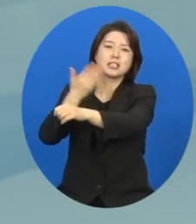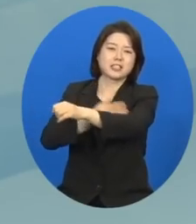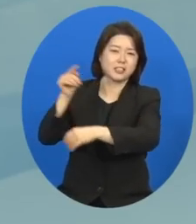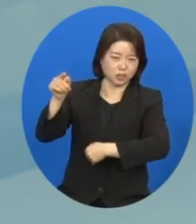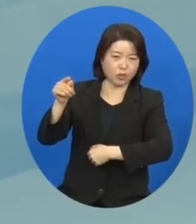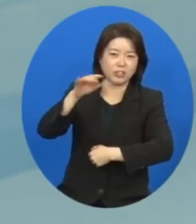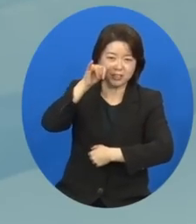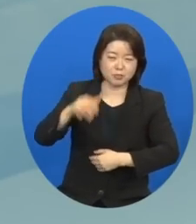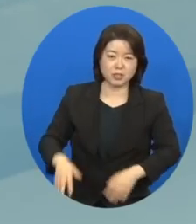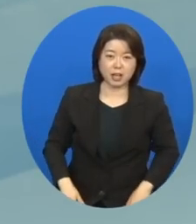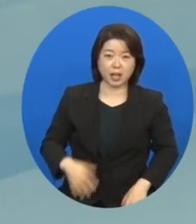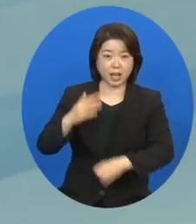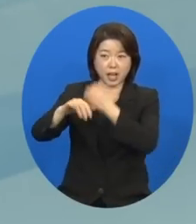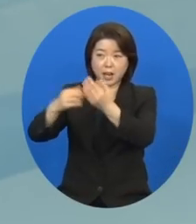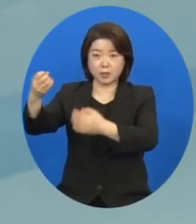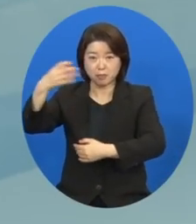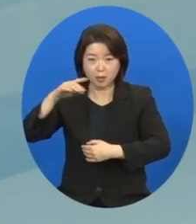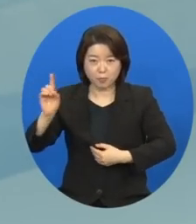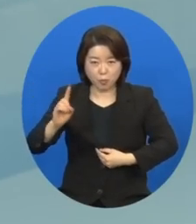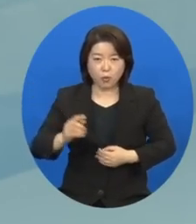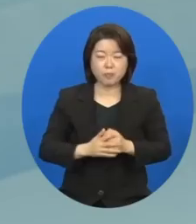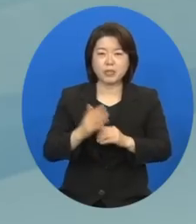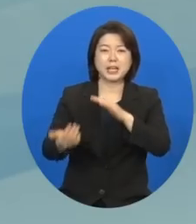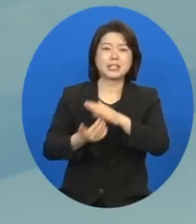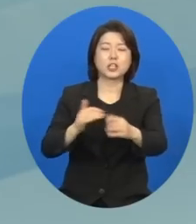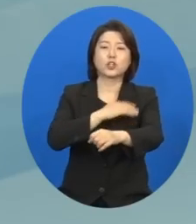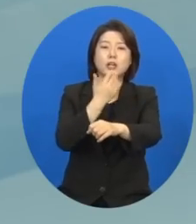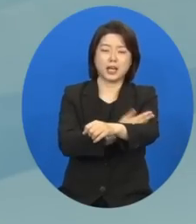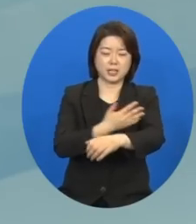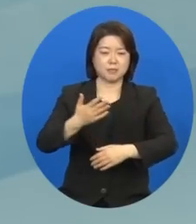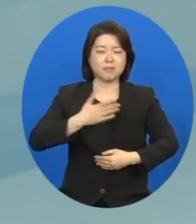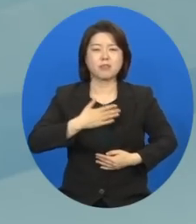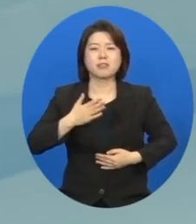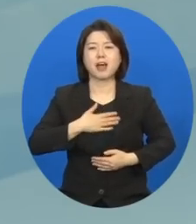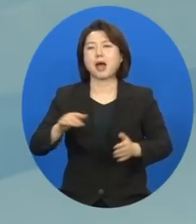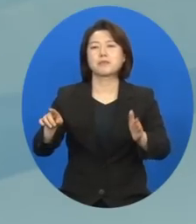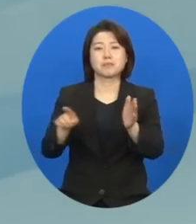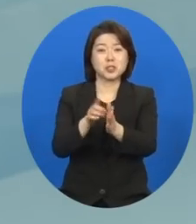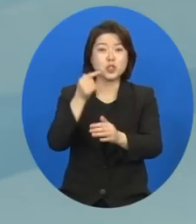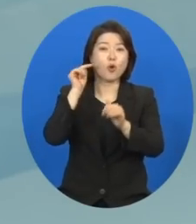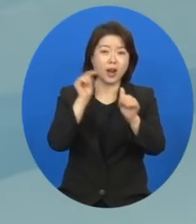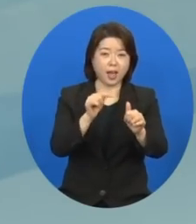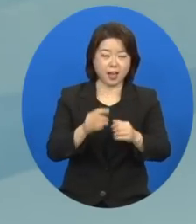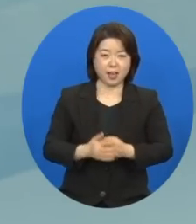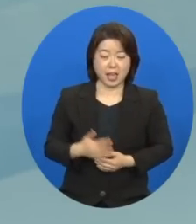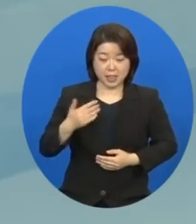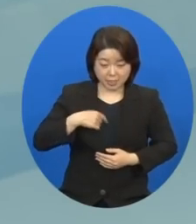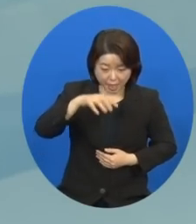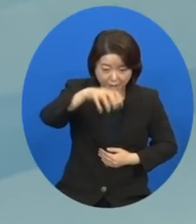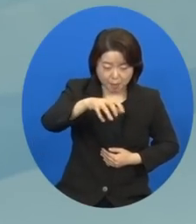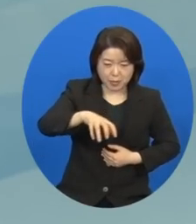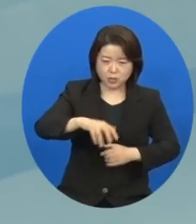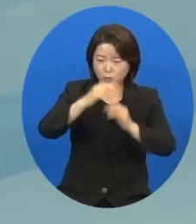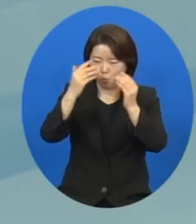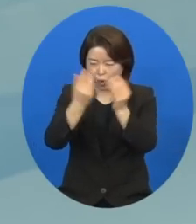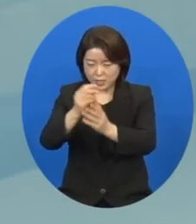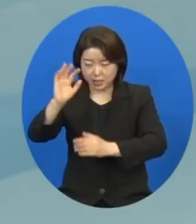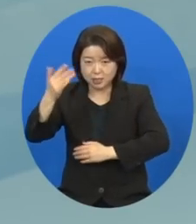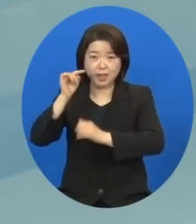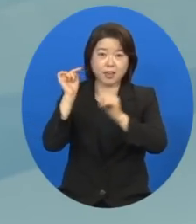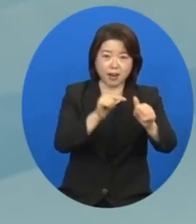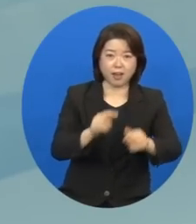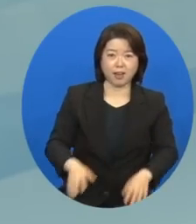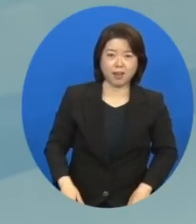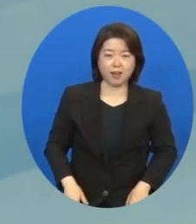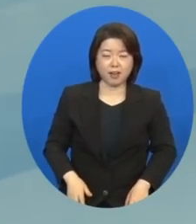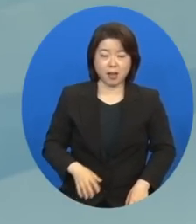하나님은 뭐라고 하시냐면 전능한 하나님 나를 신뢰해라. 내 앞에서 완전하라 라고 하는 거예요. 말씀드린 대로